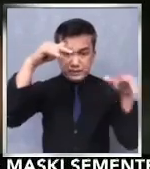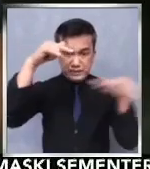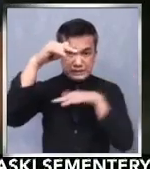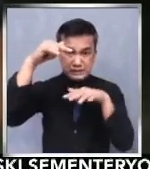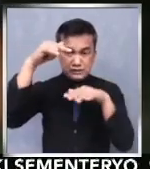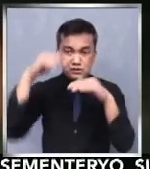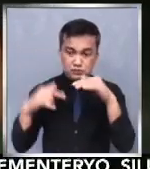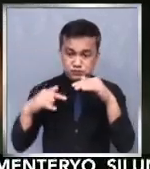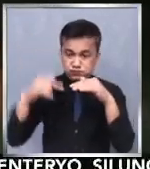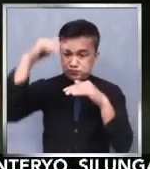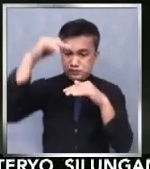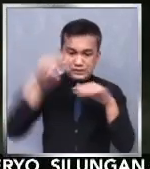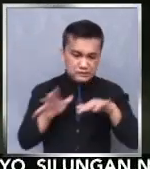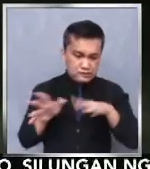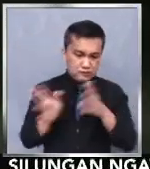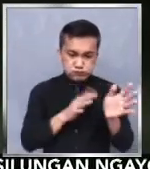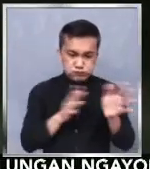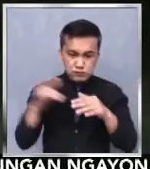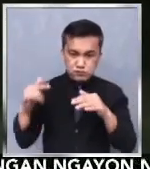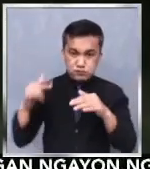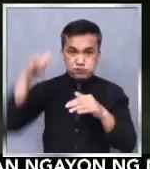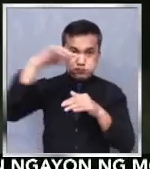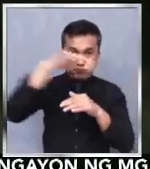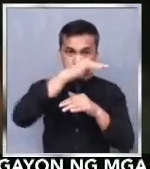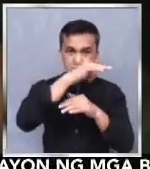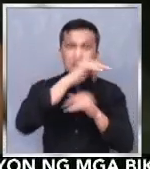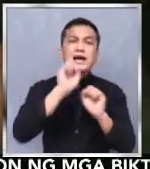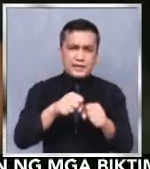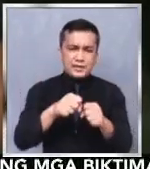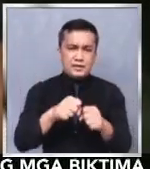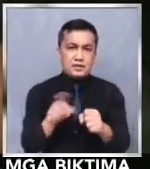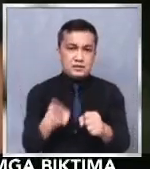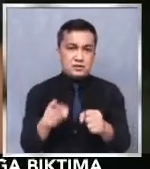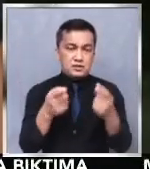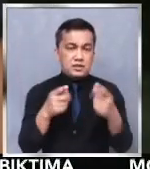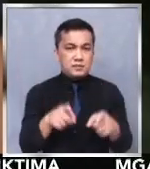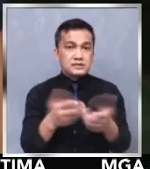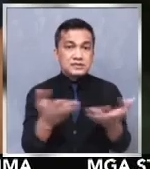na hangin at ulan ng bagyo na sa ngayon ay nasa Gawing Visayas